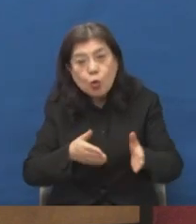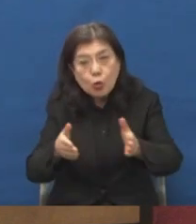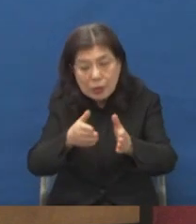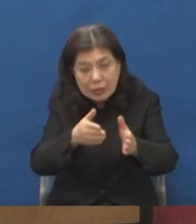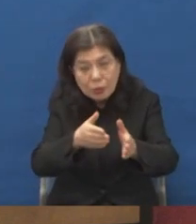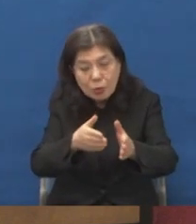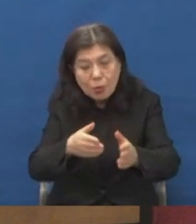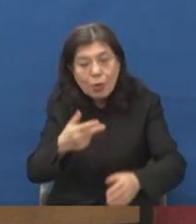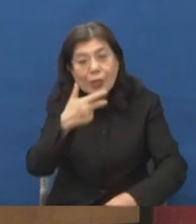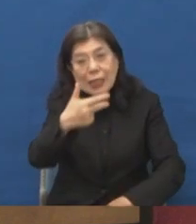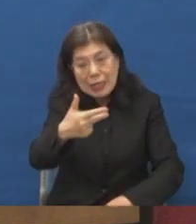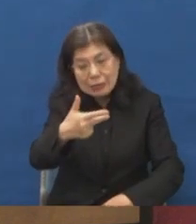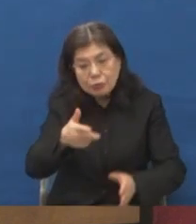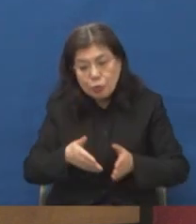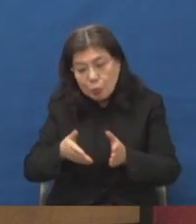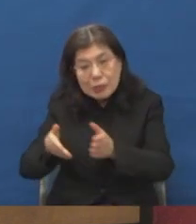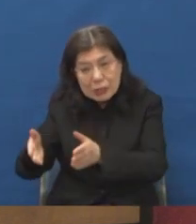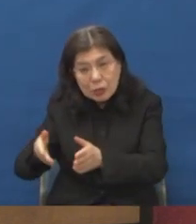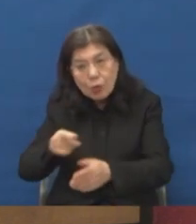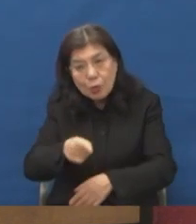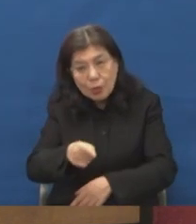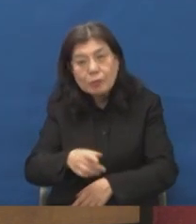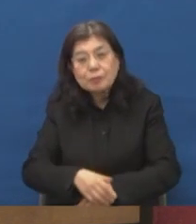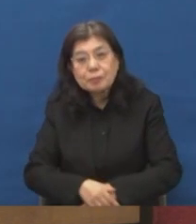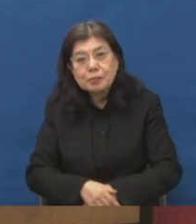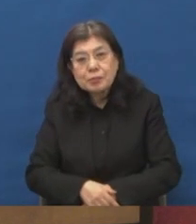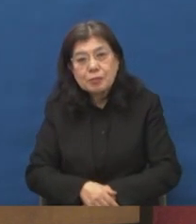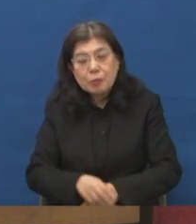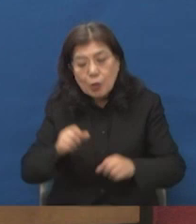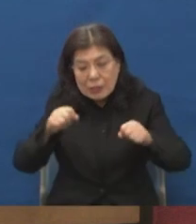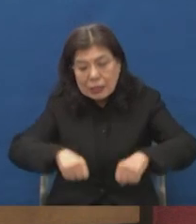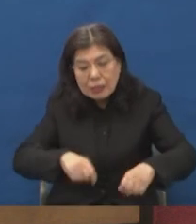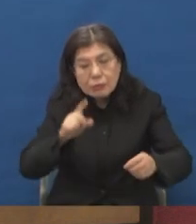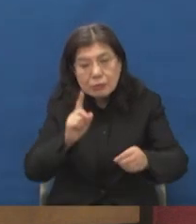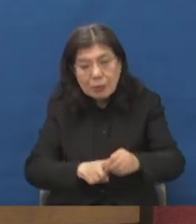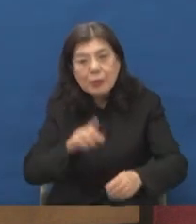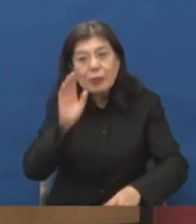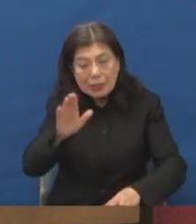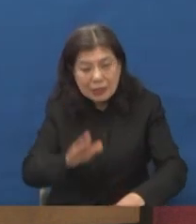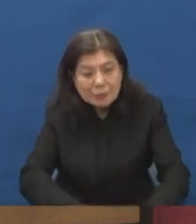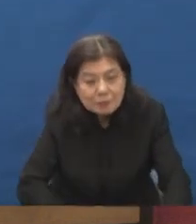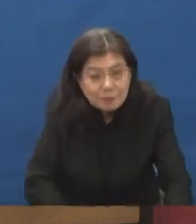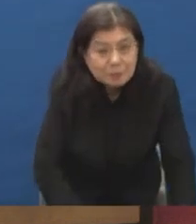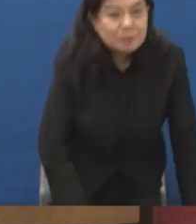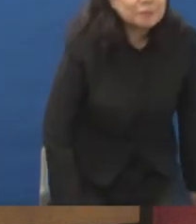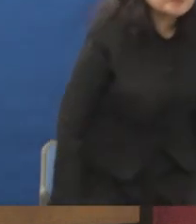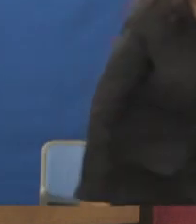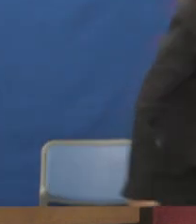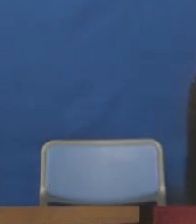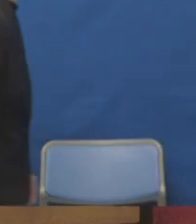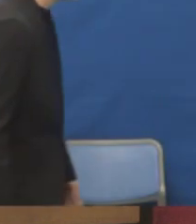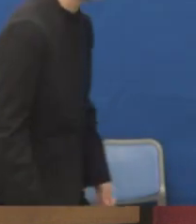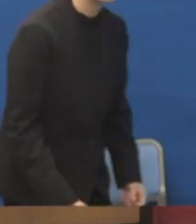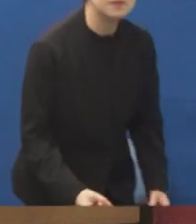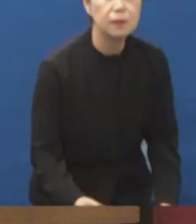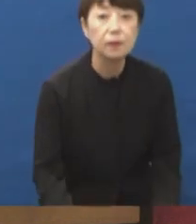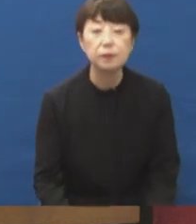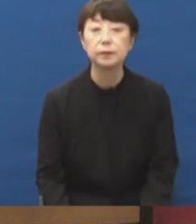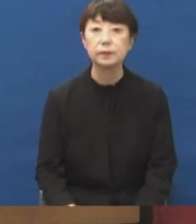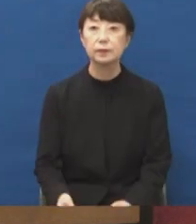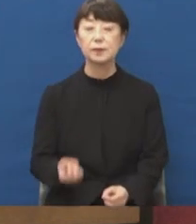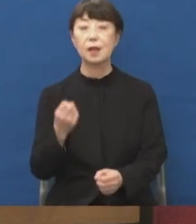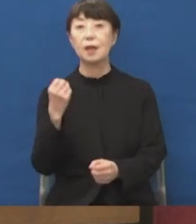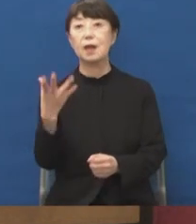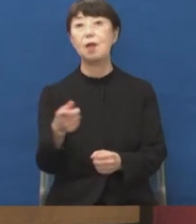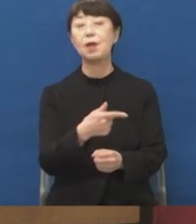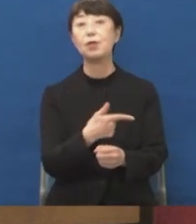7路線を認定しようとするものであるとの説明がありました。 続きまして、令和6年度分の議案について